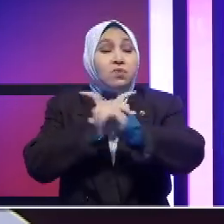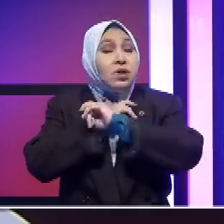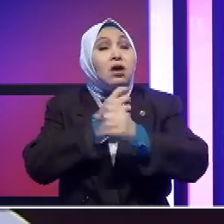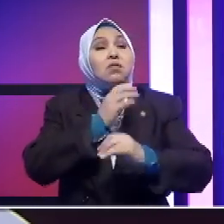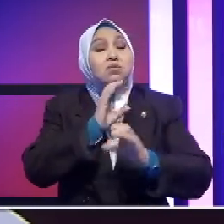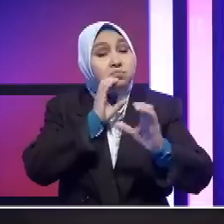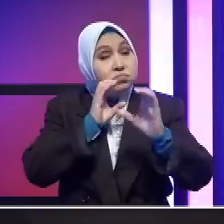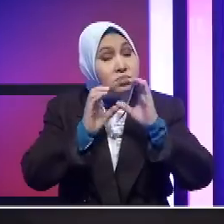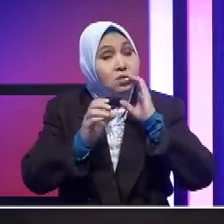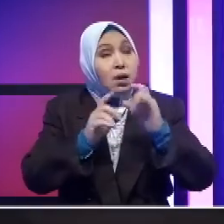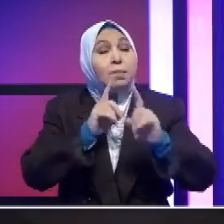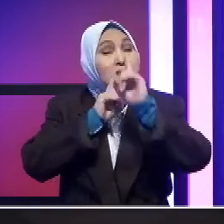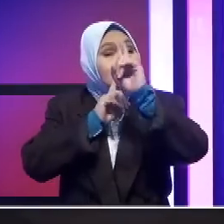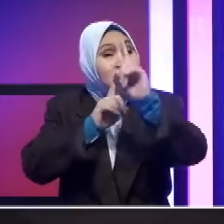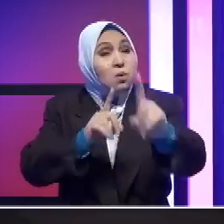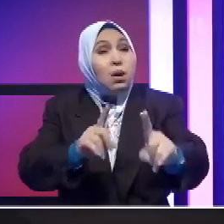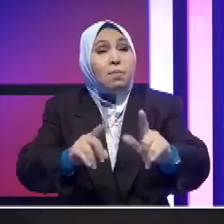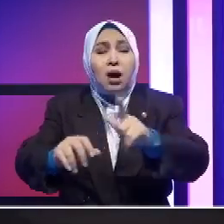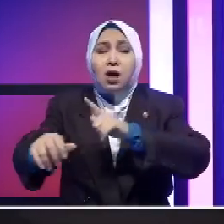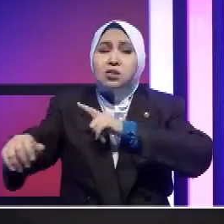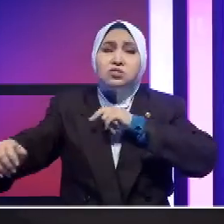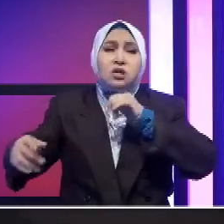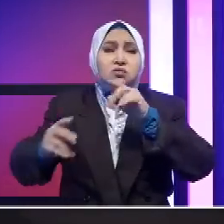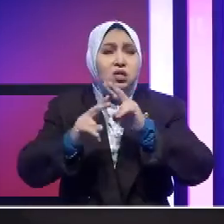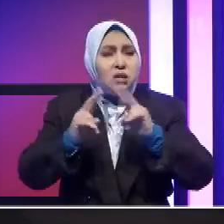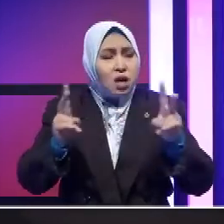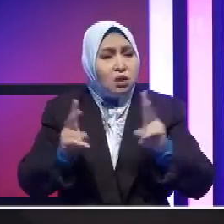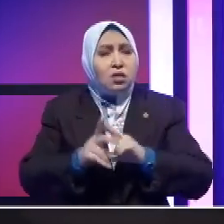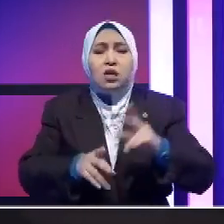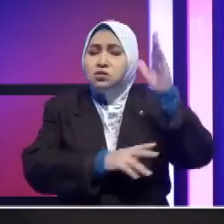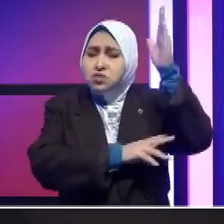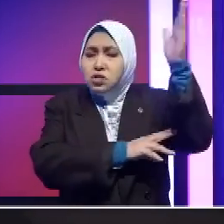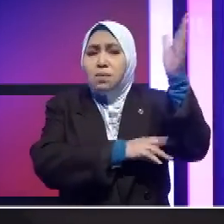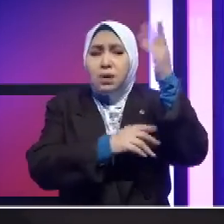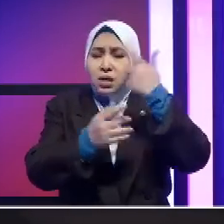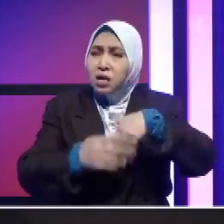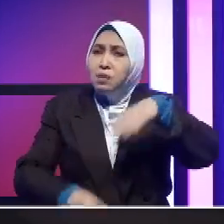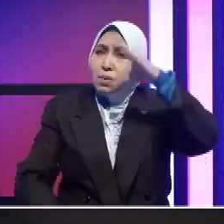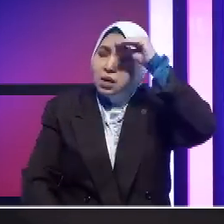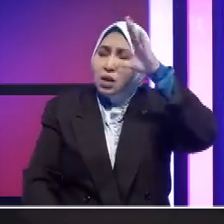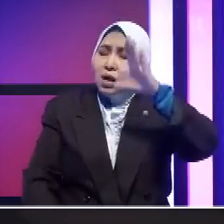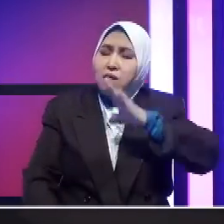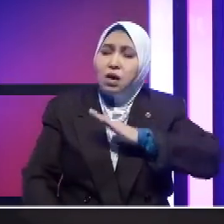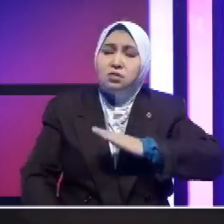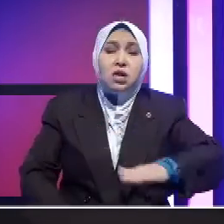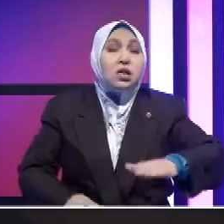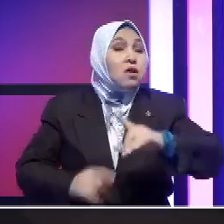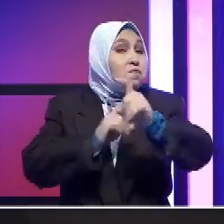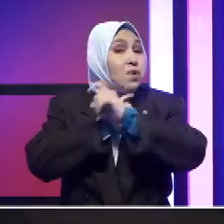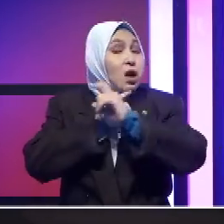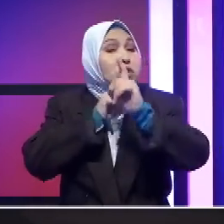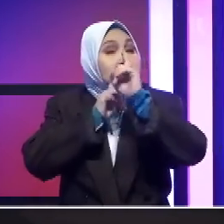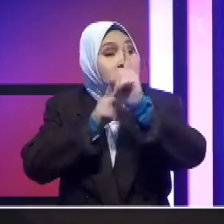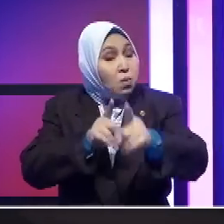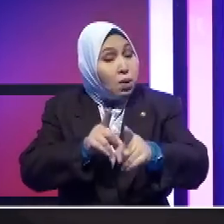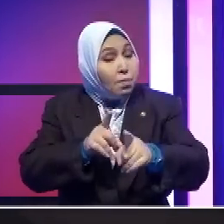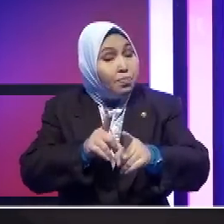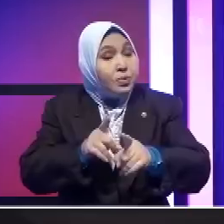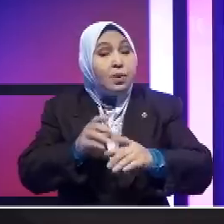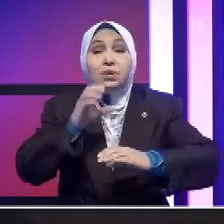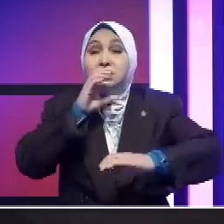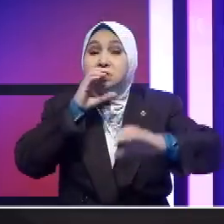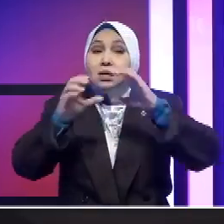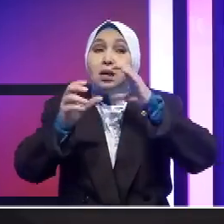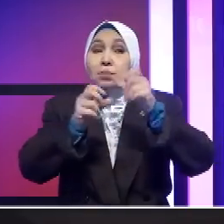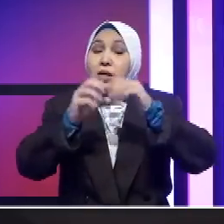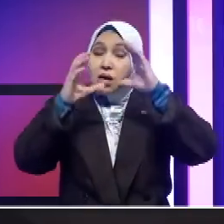cakap, membalas balik panjang sangat, istilahnya ceramahlah daripada pemuda ini. Firaun balas, ya, pasal dia bercakap dengan